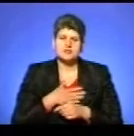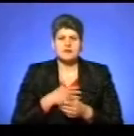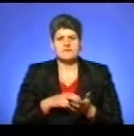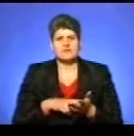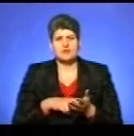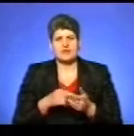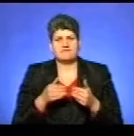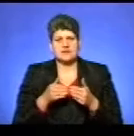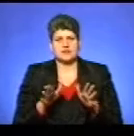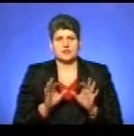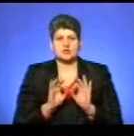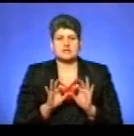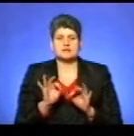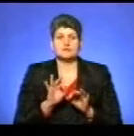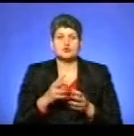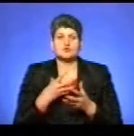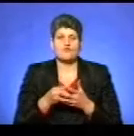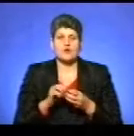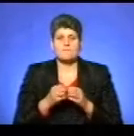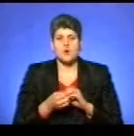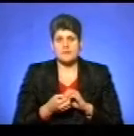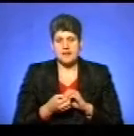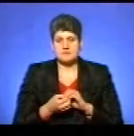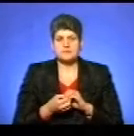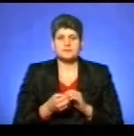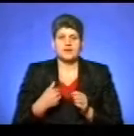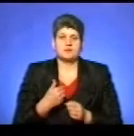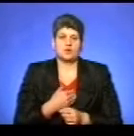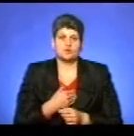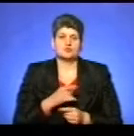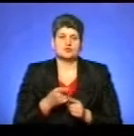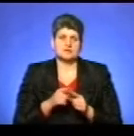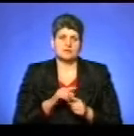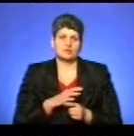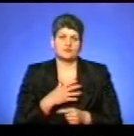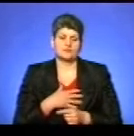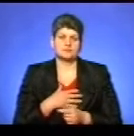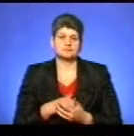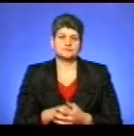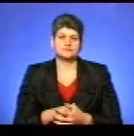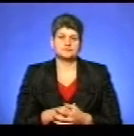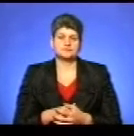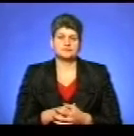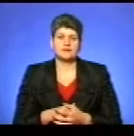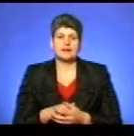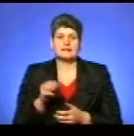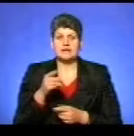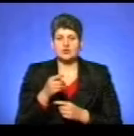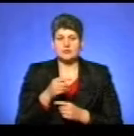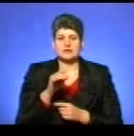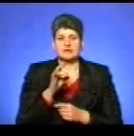бояться відкритися, розказати про свої проблеми. Ми хочемо, щоб це було можливим. Тернополянка Надія Мельник